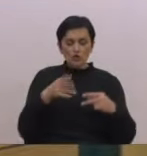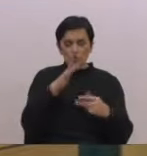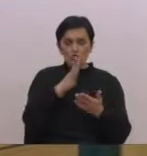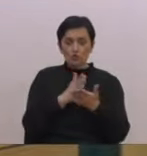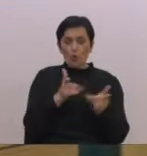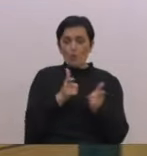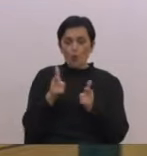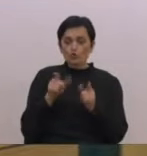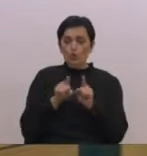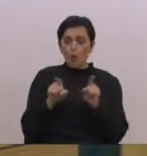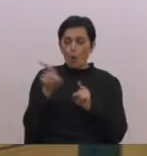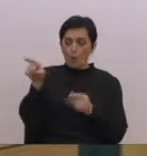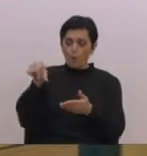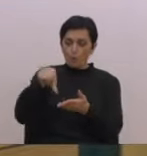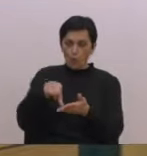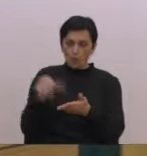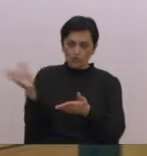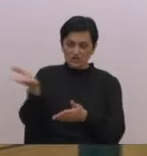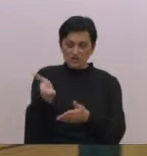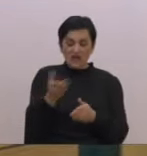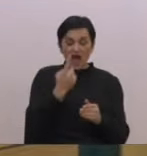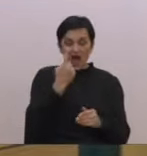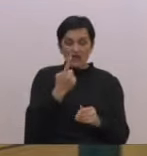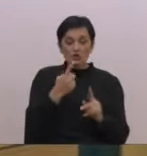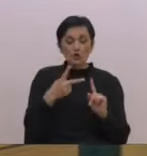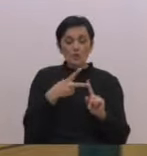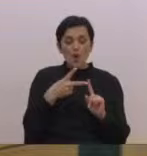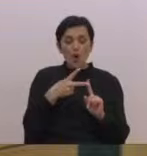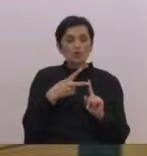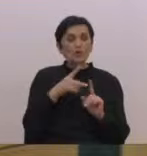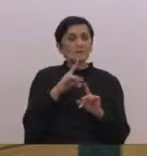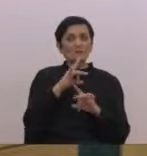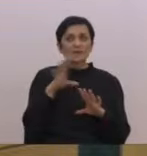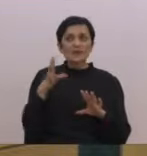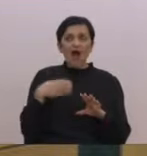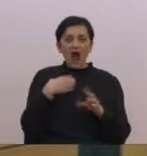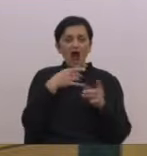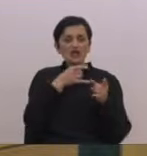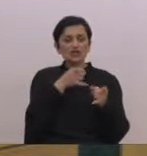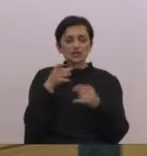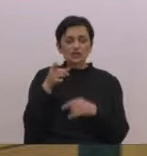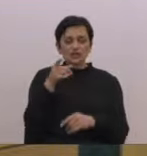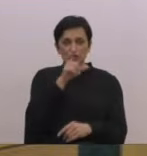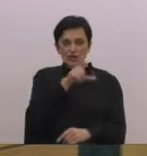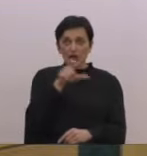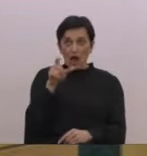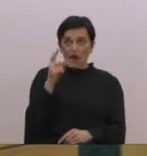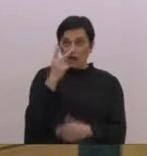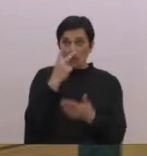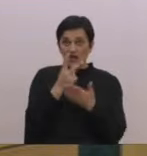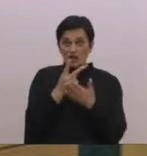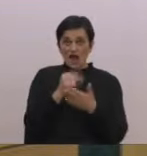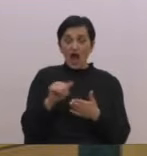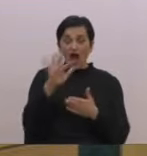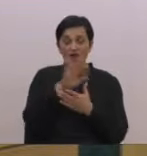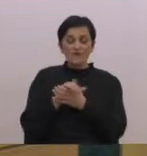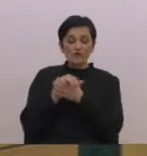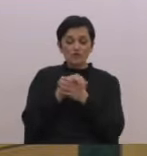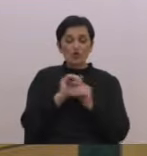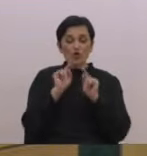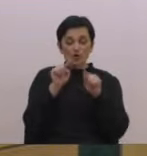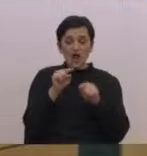qopnistvis erti da meorets aranaeri is ar ikneba izakhit ashinebt khals gaqurebinebt rogor sheva kveqana evrokavshirshi rogor